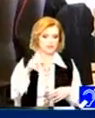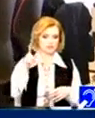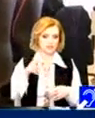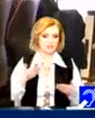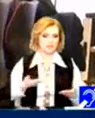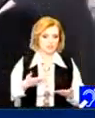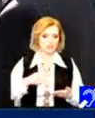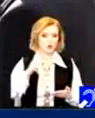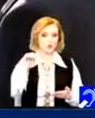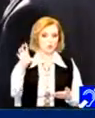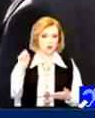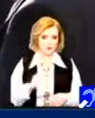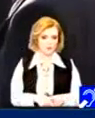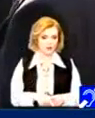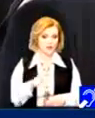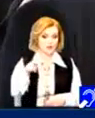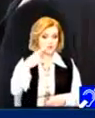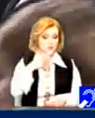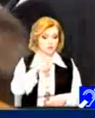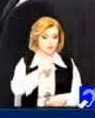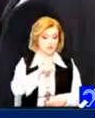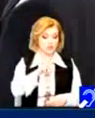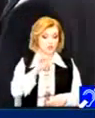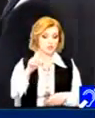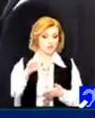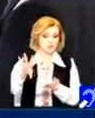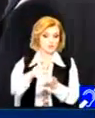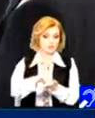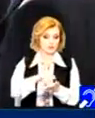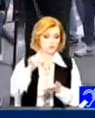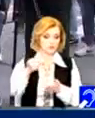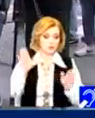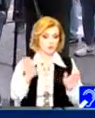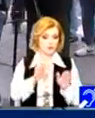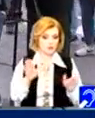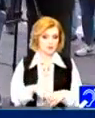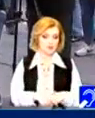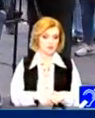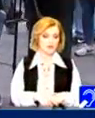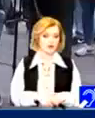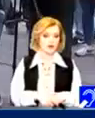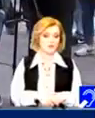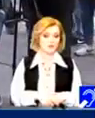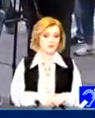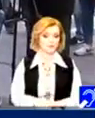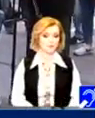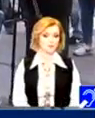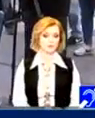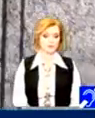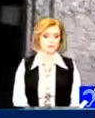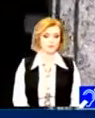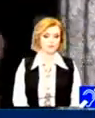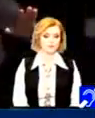la Madrid. Acesta consideră că Shakira a plagiat o compoziție muzicală lansată de el în 1997 cu titlul Yo